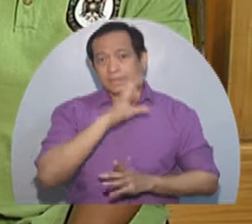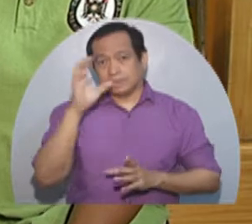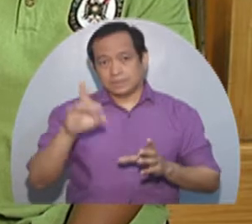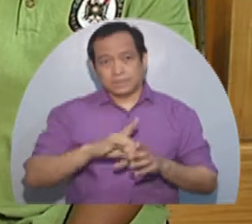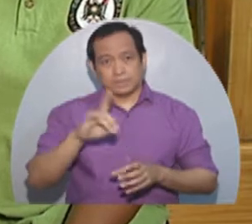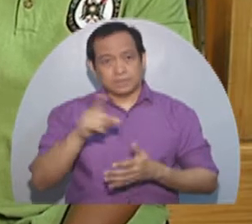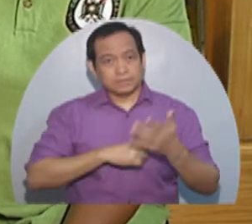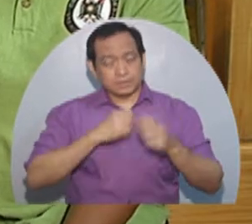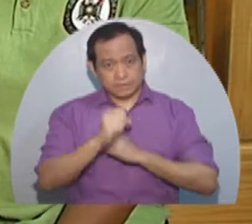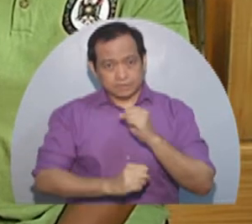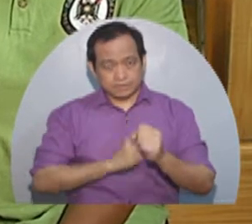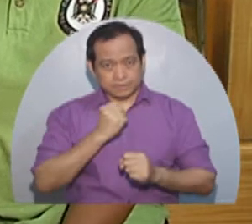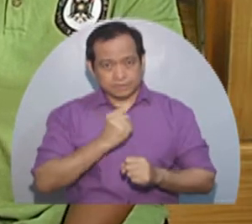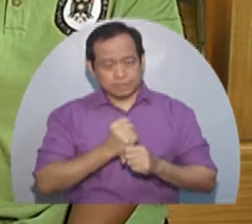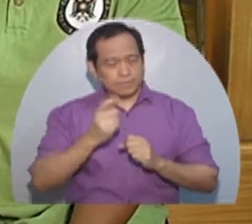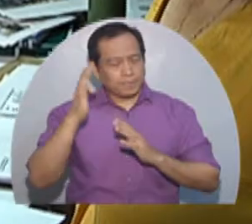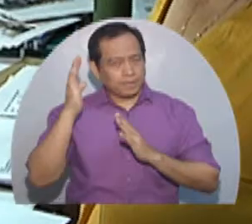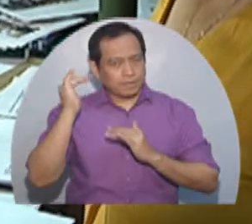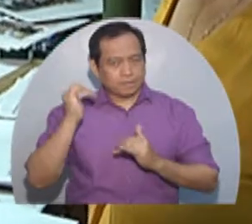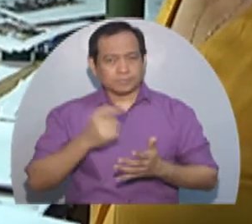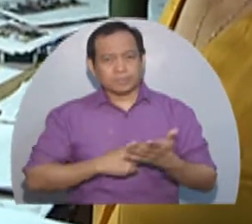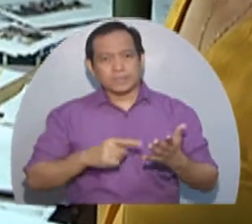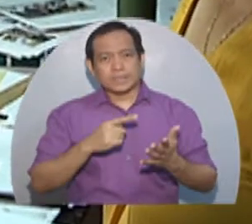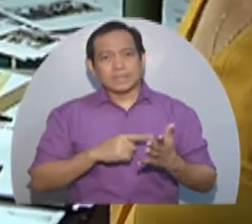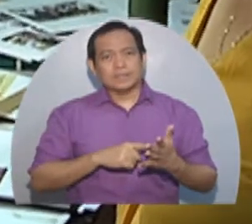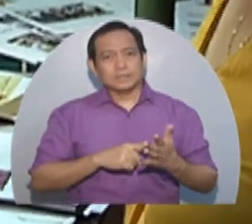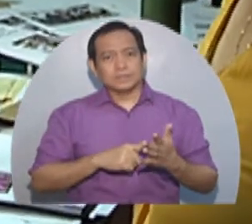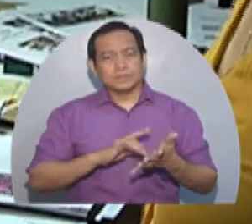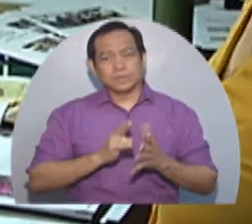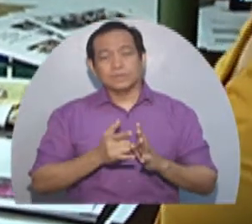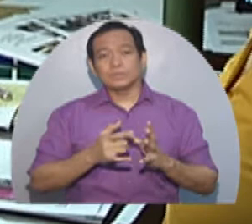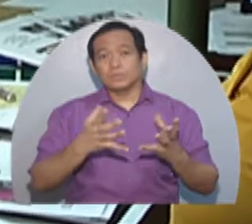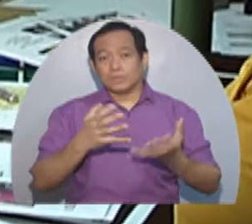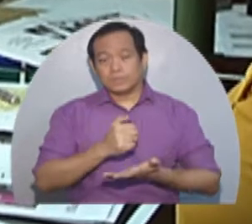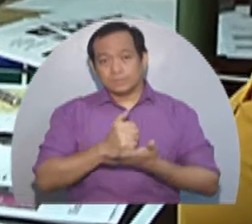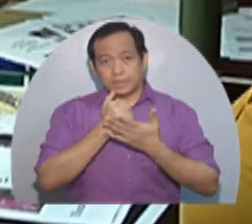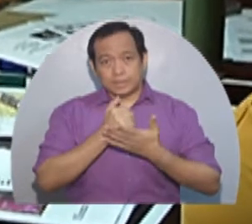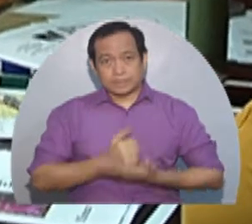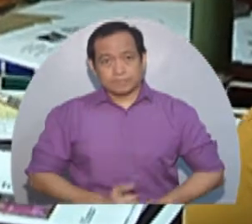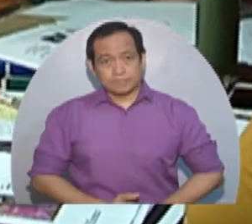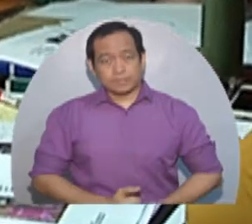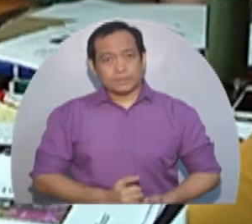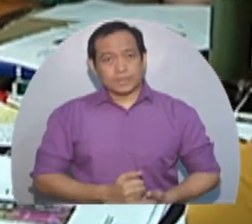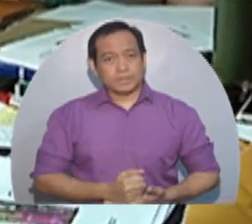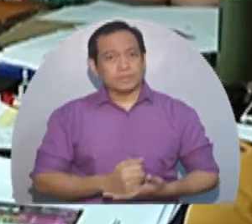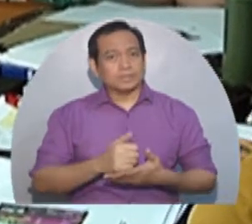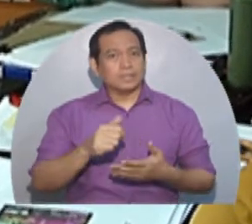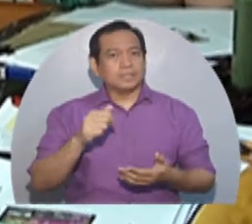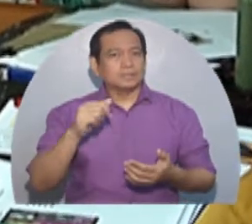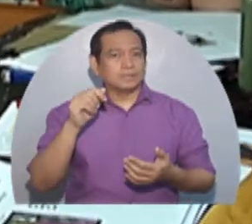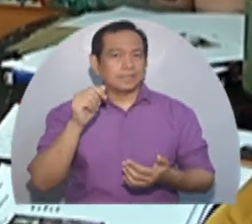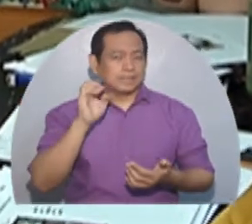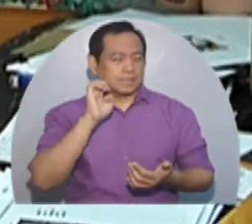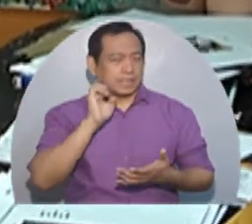ng Kapaskuhan sa taong ito. So, sa mga gusto naman pong tumulong kay